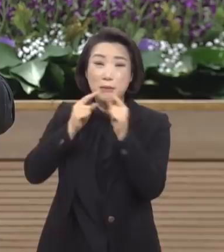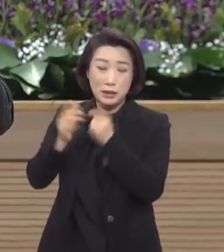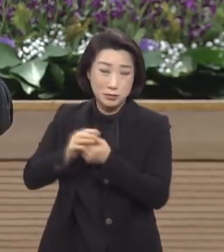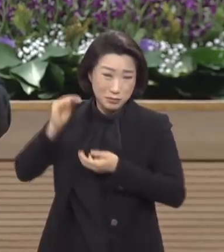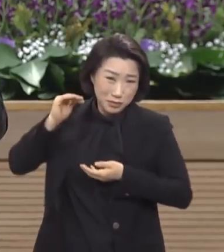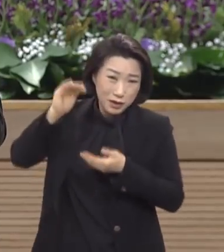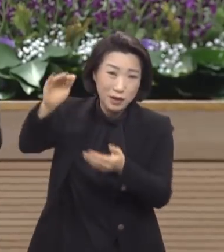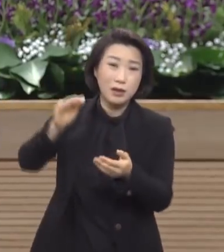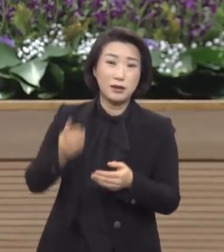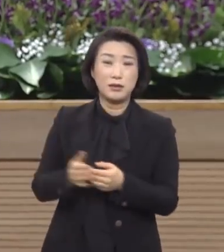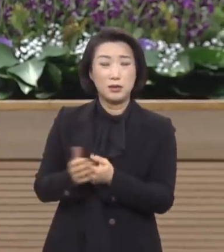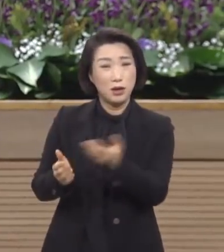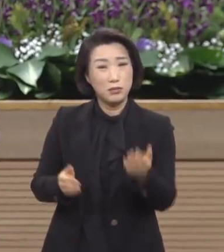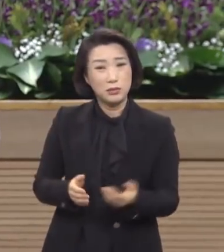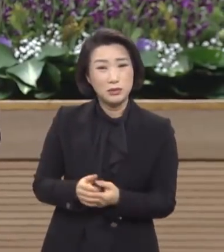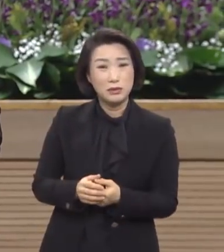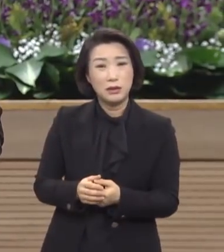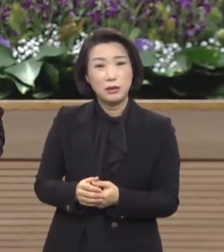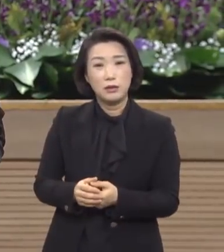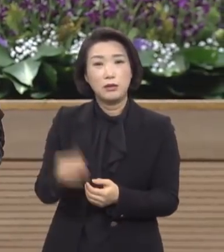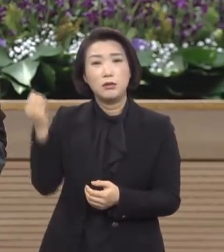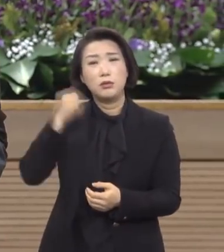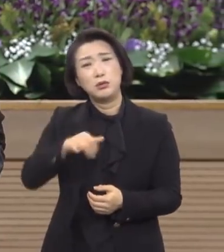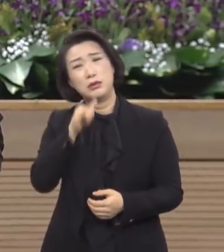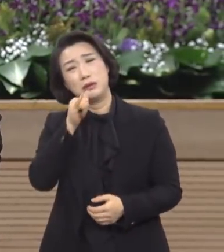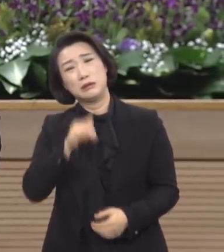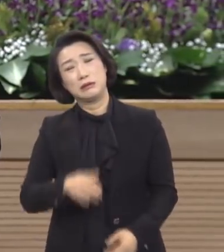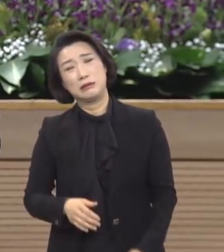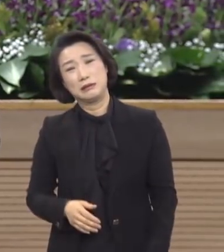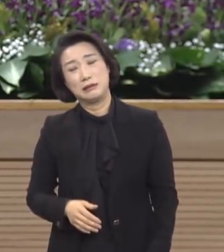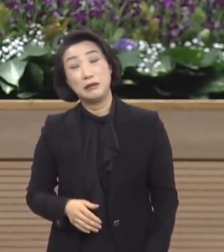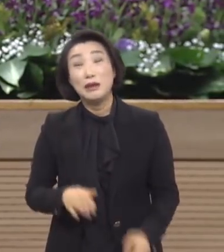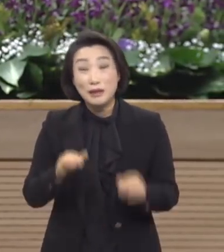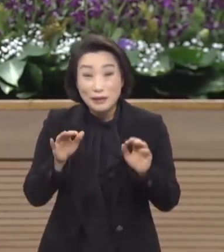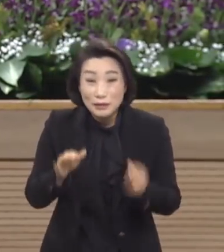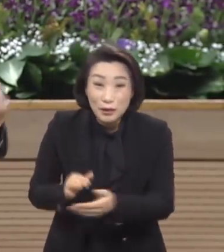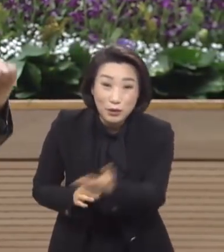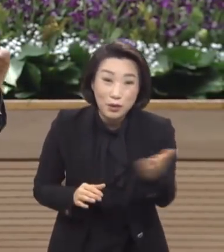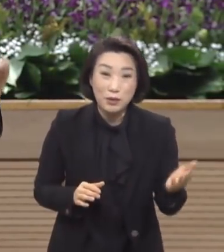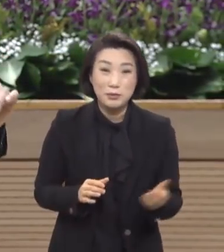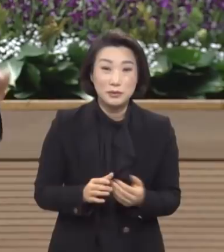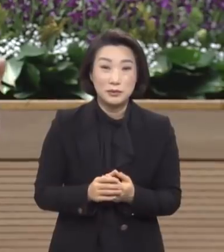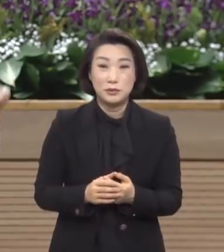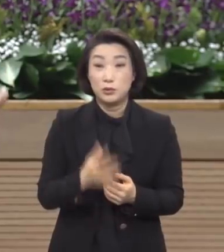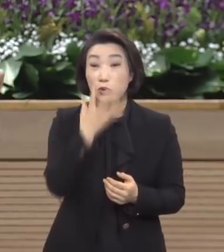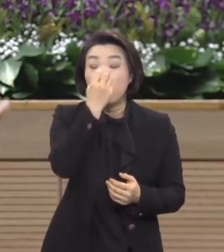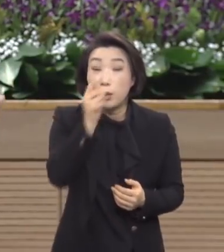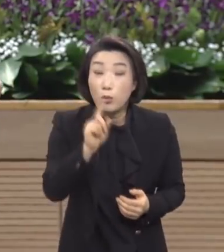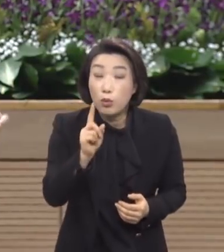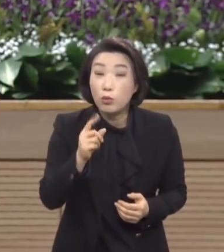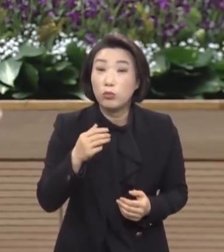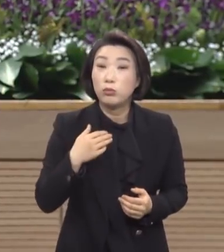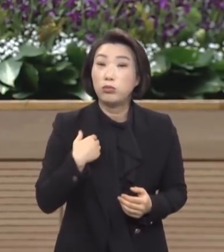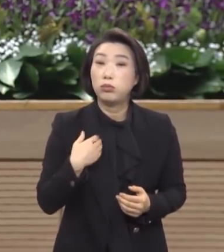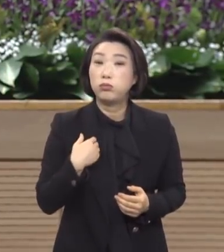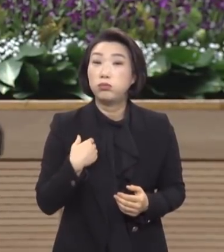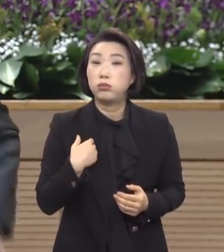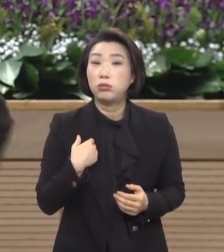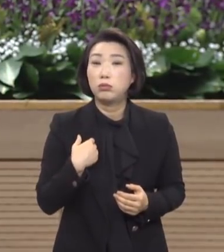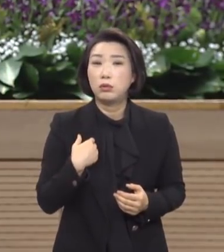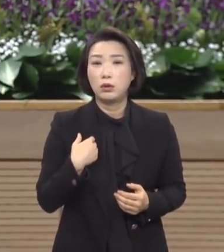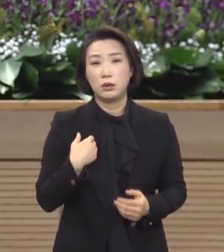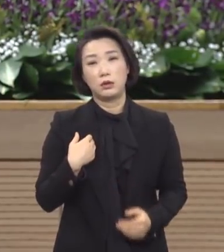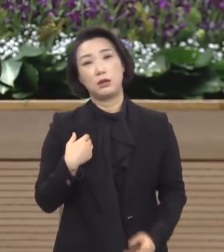말씀을 아무리 말해도 안 들어요. 그러면서도 교만이 무엇인가를